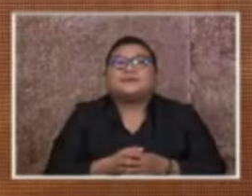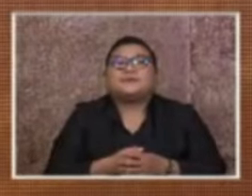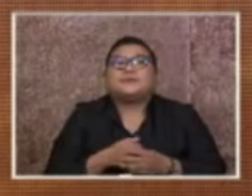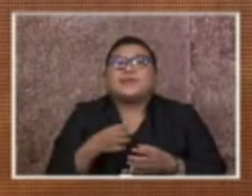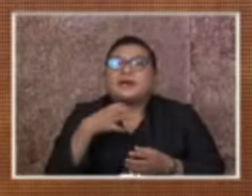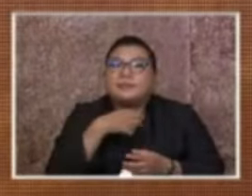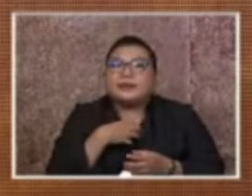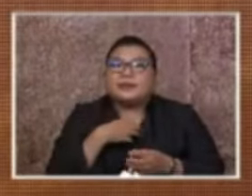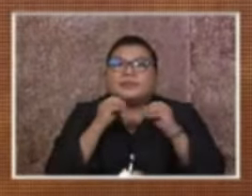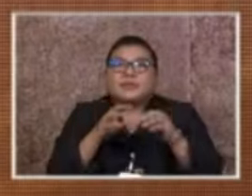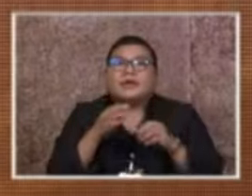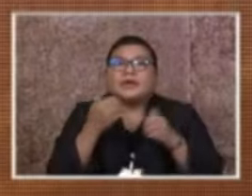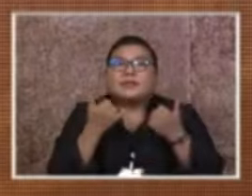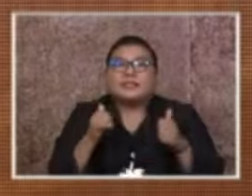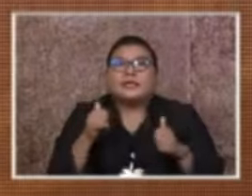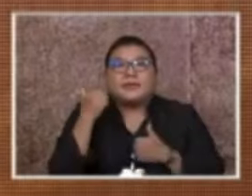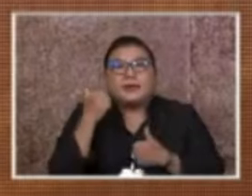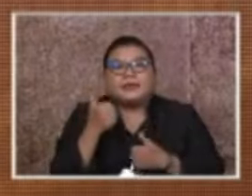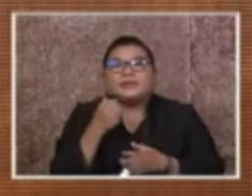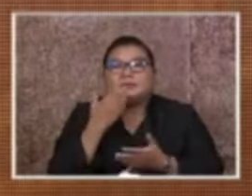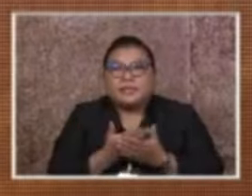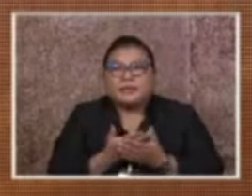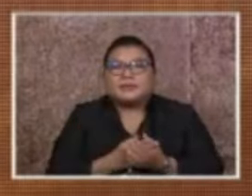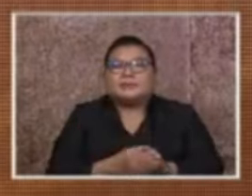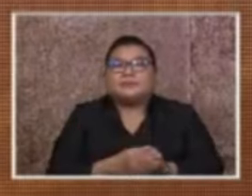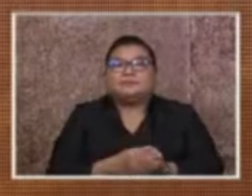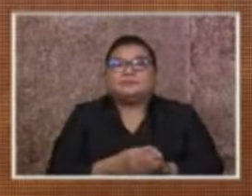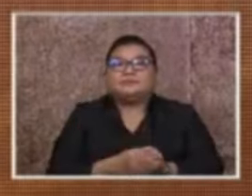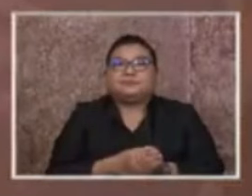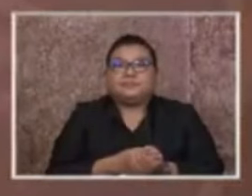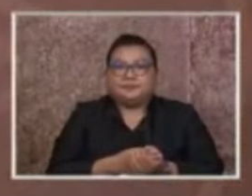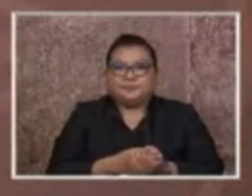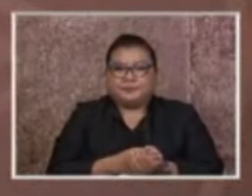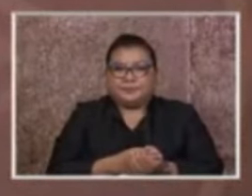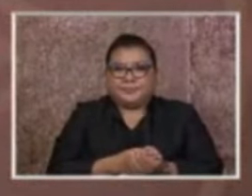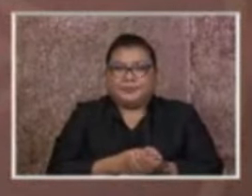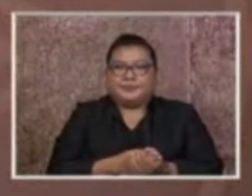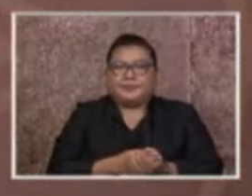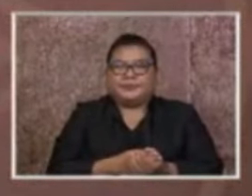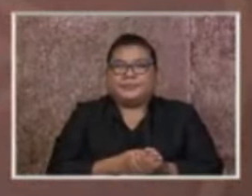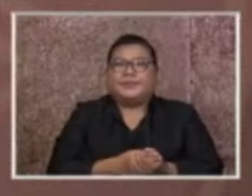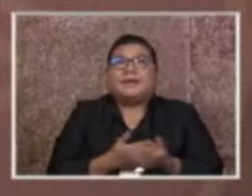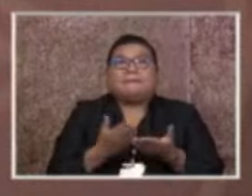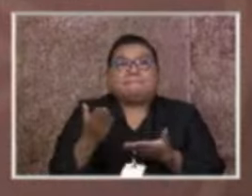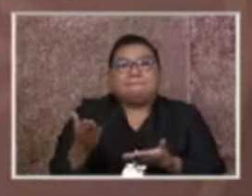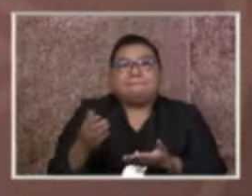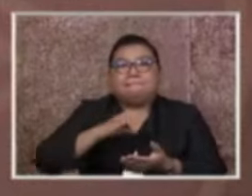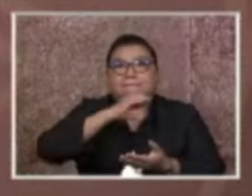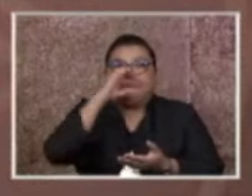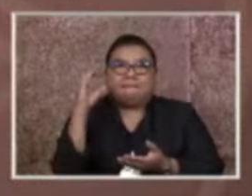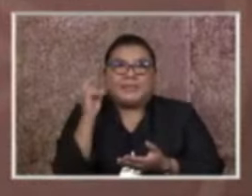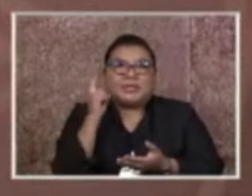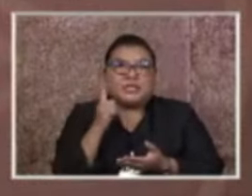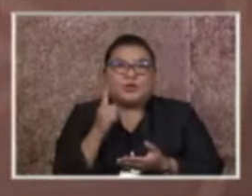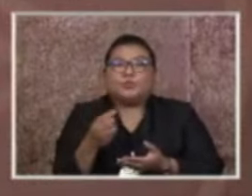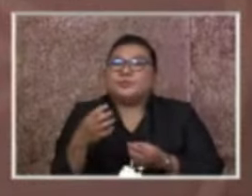mendapat pendidikan yang memadai Terima kasih baik terima kasih waktu habis kami persilakan Pasangan calon nomor